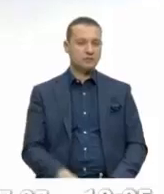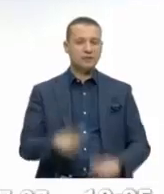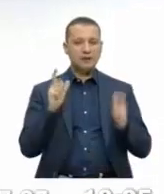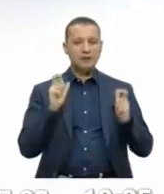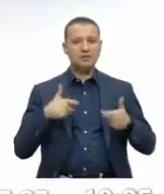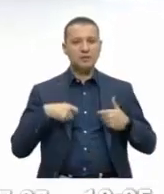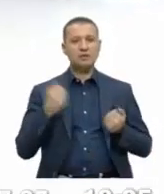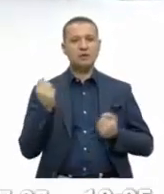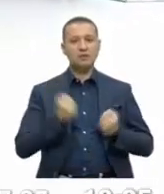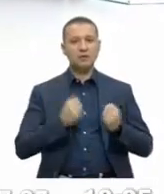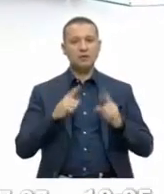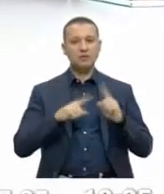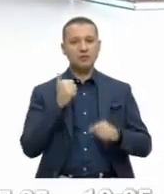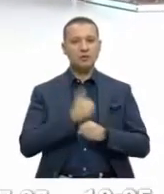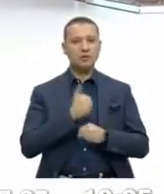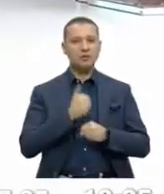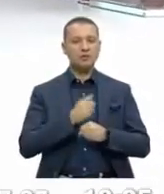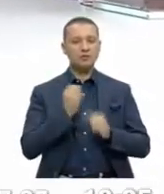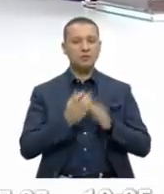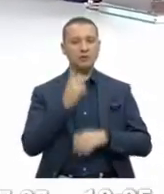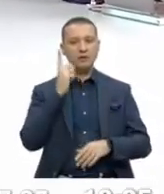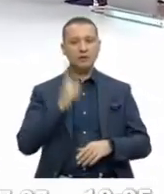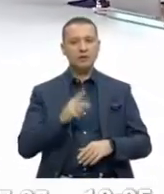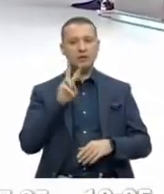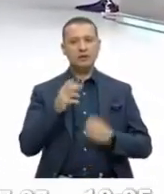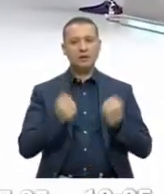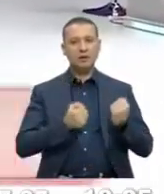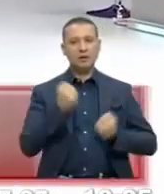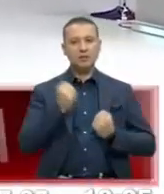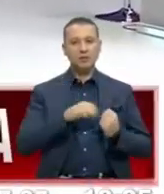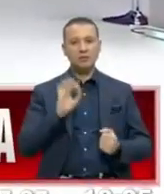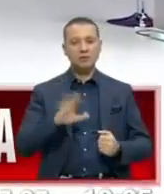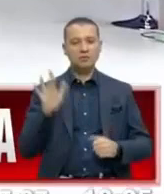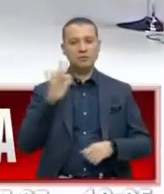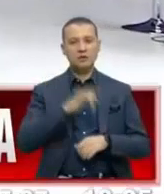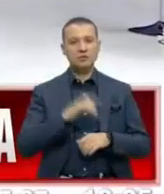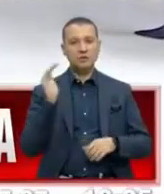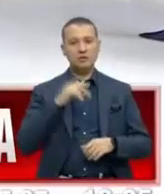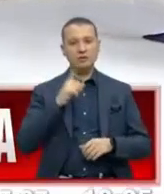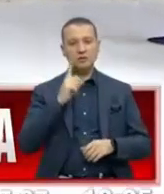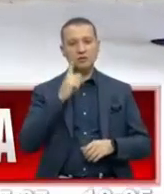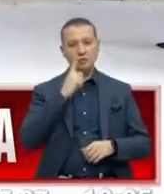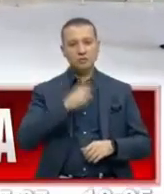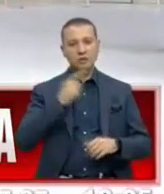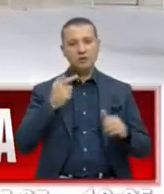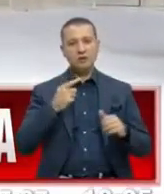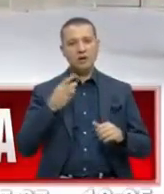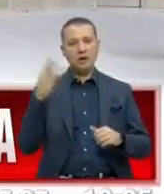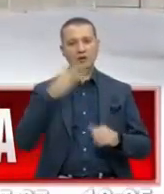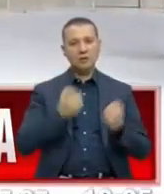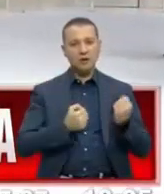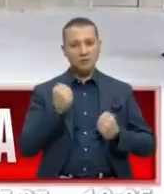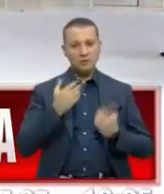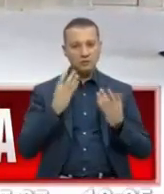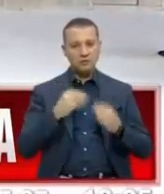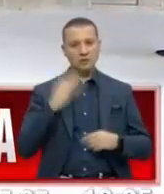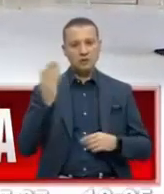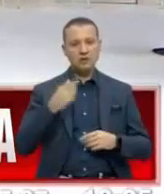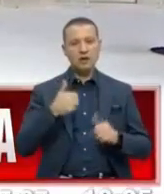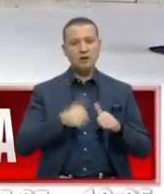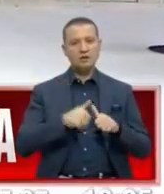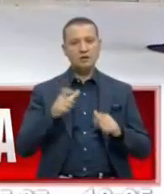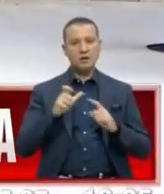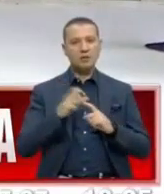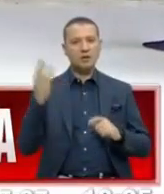Yerli ve milli otomobil TOGG'un üretilen ilk iki aracı bugün Beştepe'deydi. Biri Cumhurbaşkanı Erdoğan'ın makam aracı, diğeri ise eşi